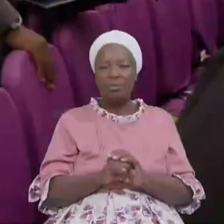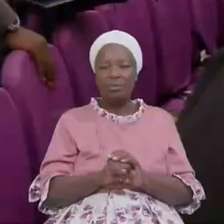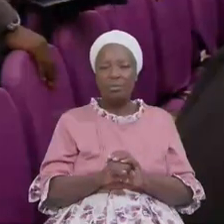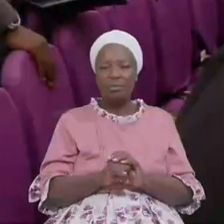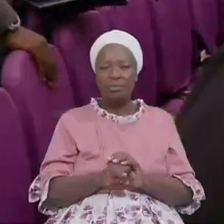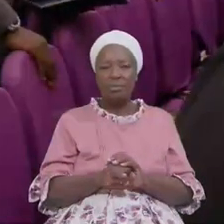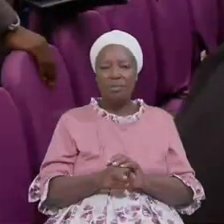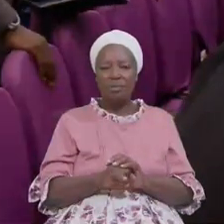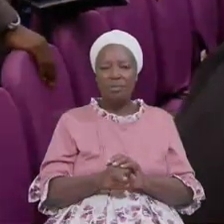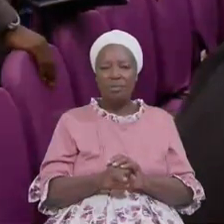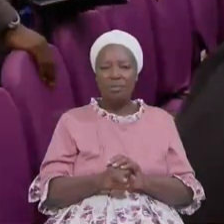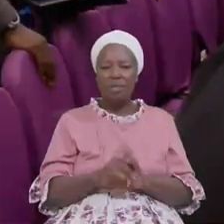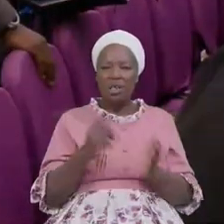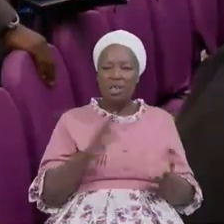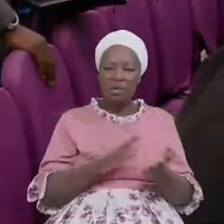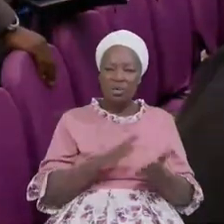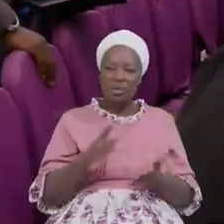En une image glorieuse.